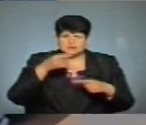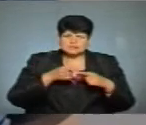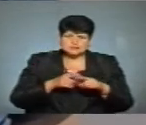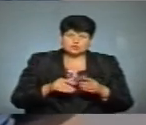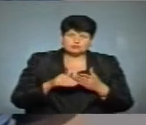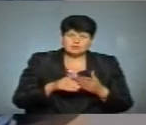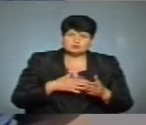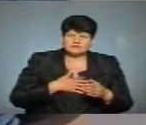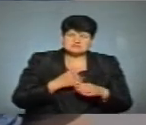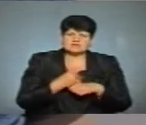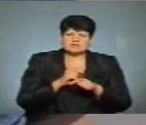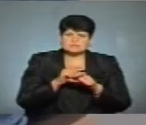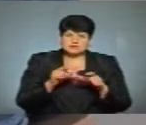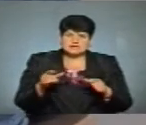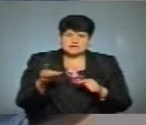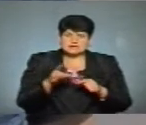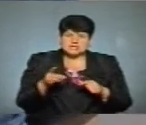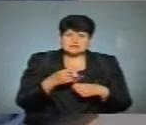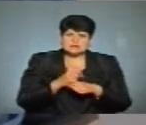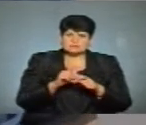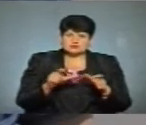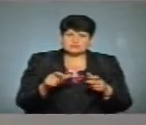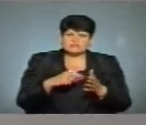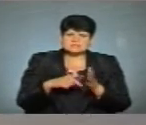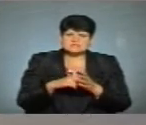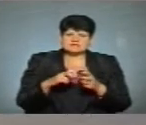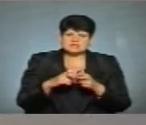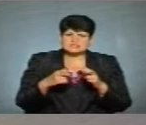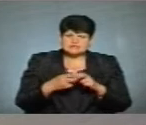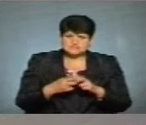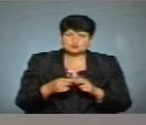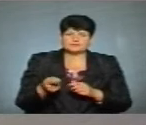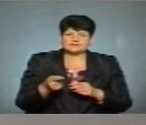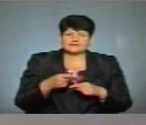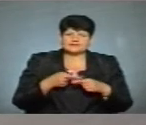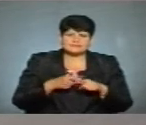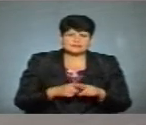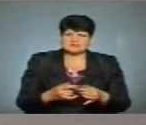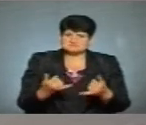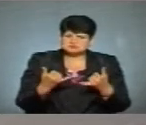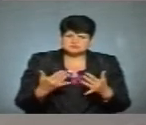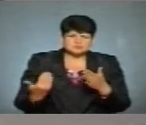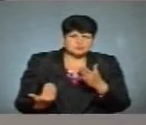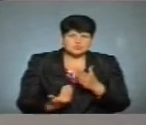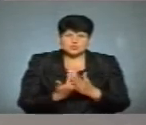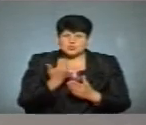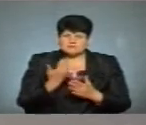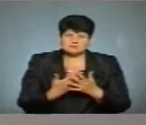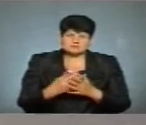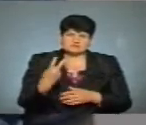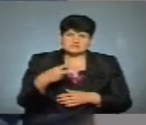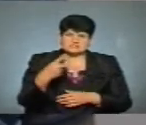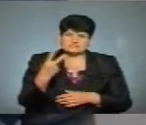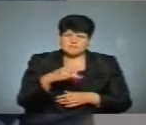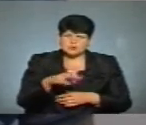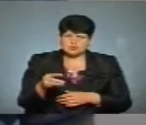нашій лабораторії, регіональна лабораторія в місті Франківську. Техніка вся сама сучасна, сама нова, близько 22 мільйонів гривень.